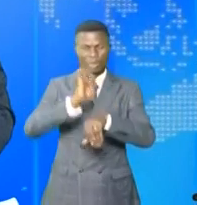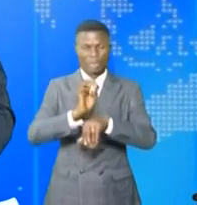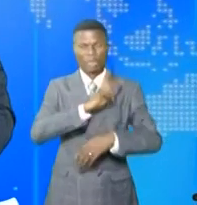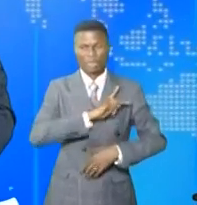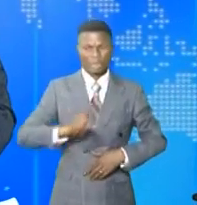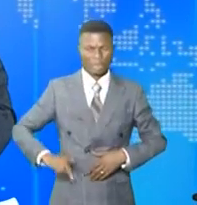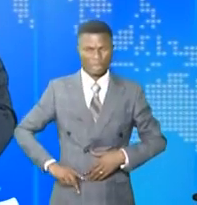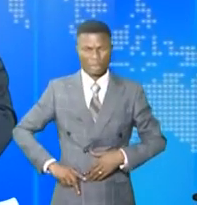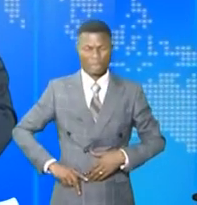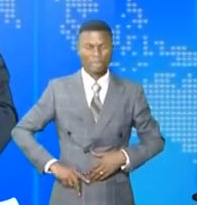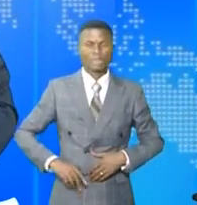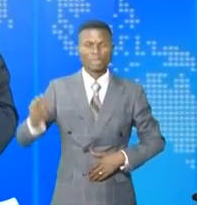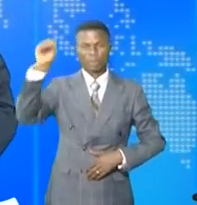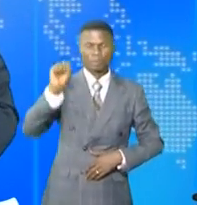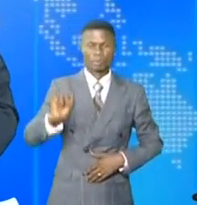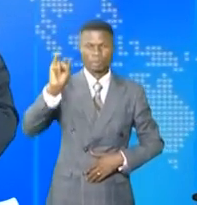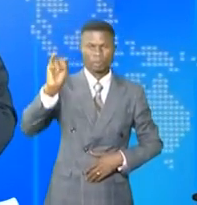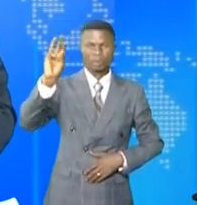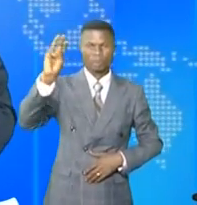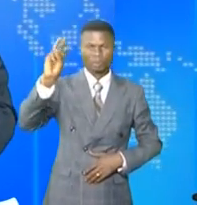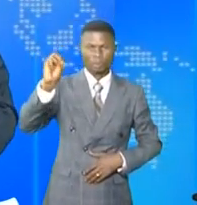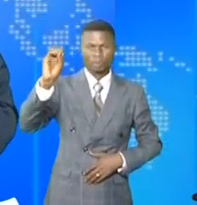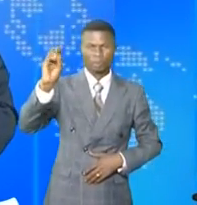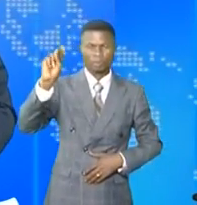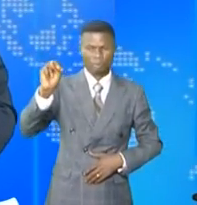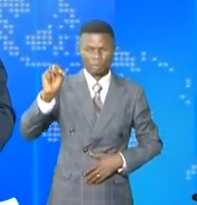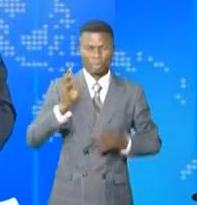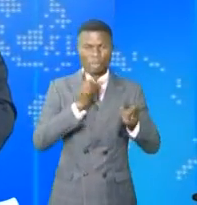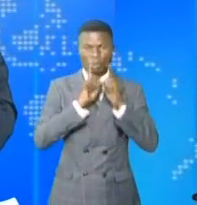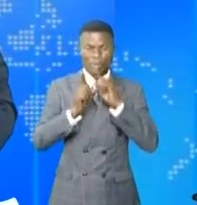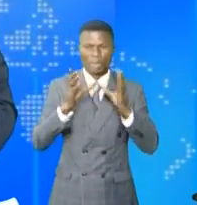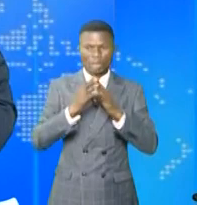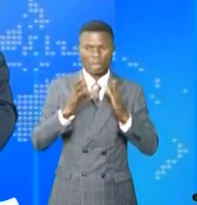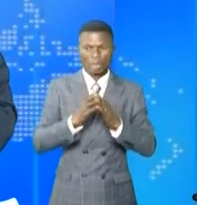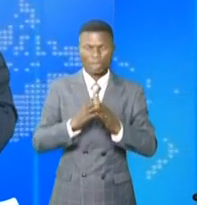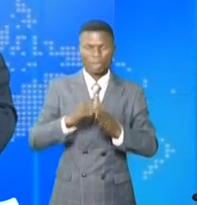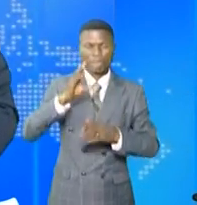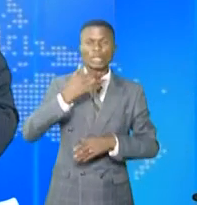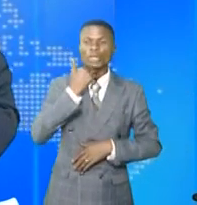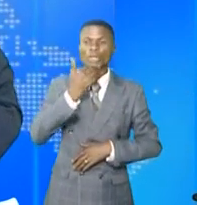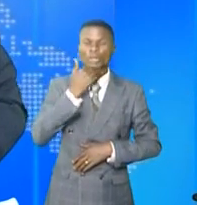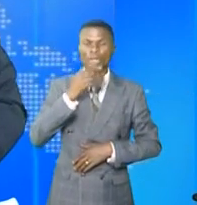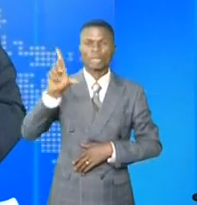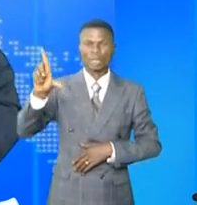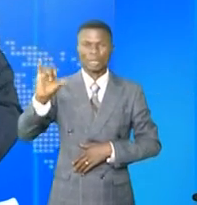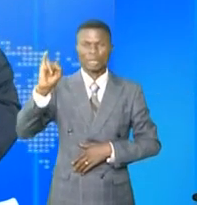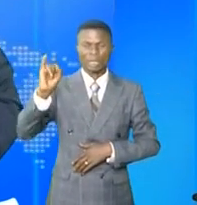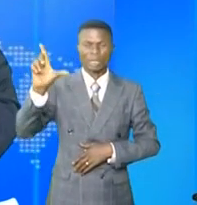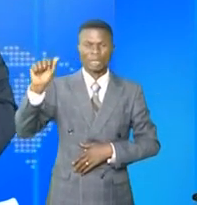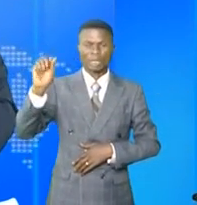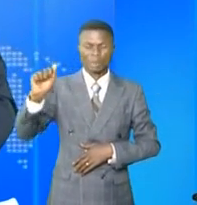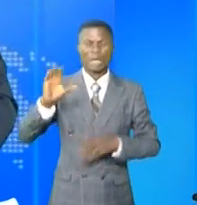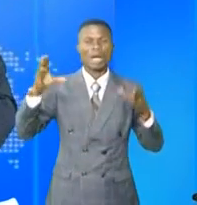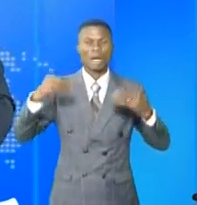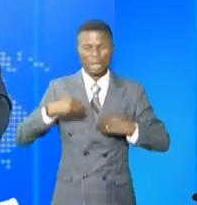église, son éminence Simon Kimbangu Kiangani, s'est entretenu avec l'homme d'affaires libanais Abed Achour qui